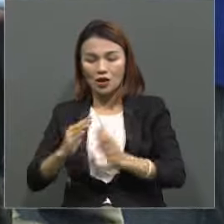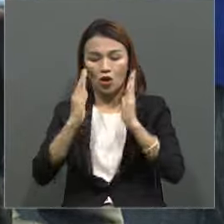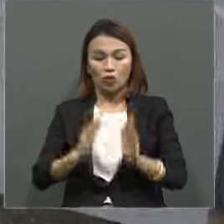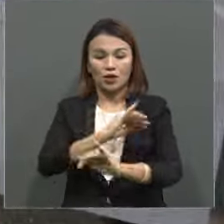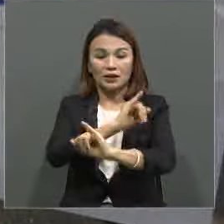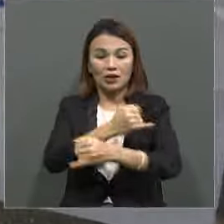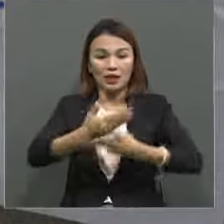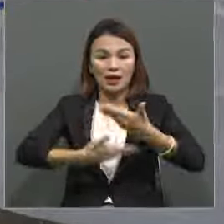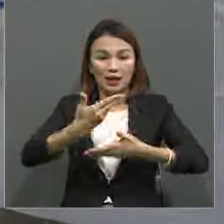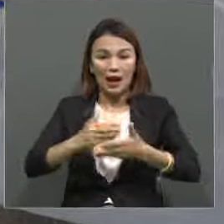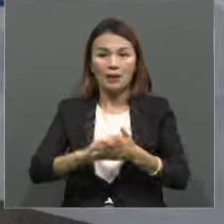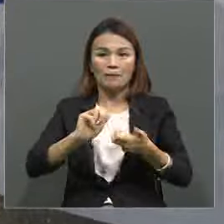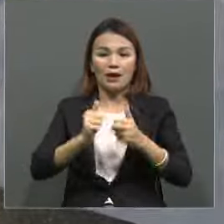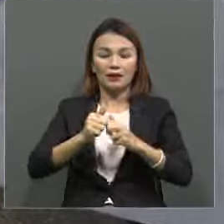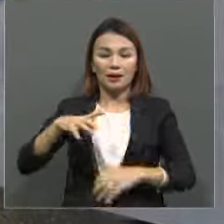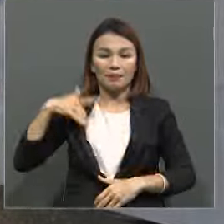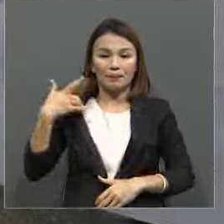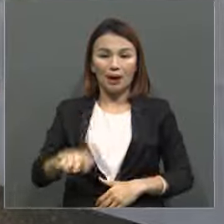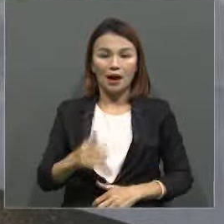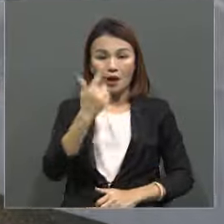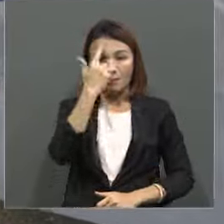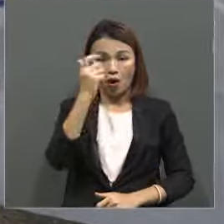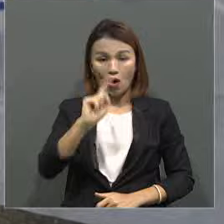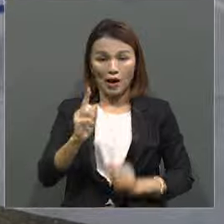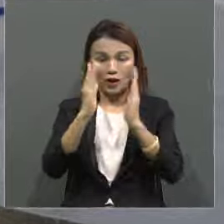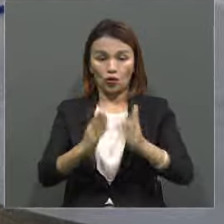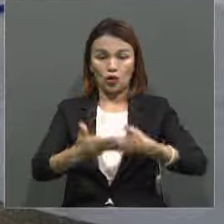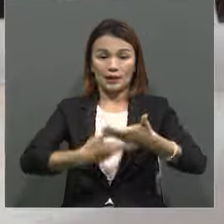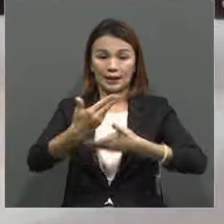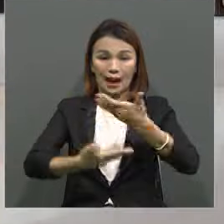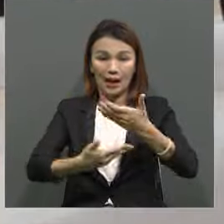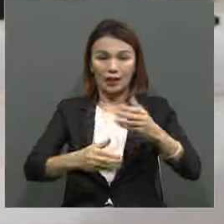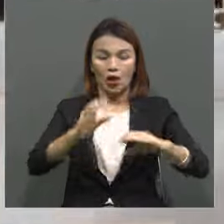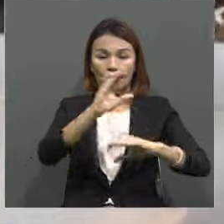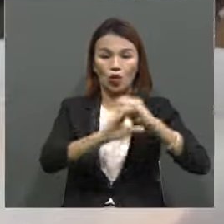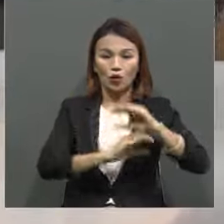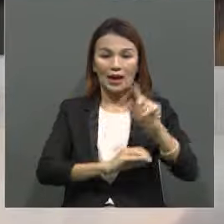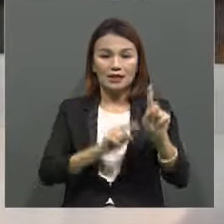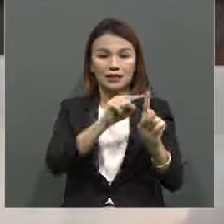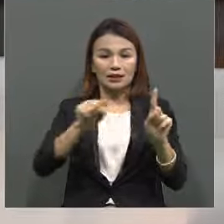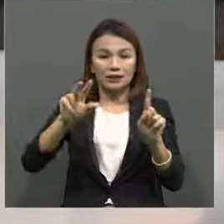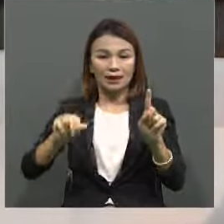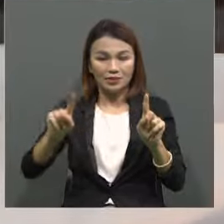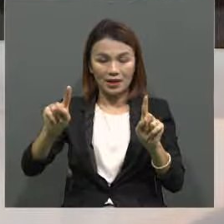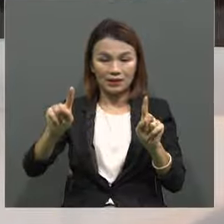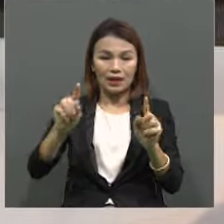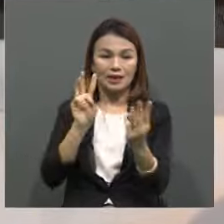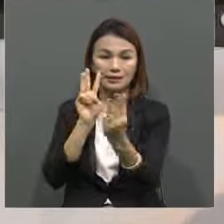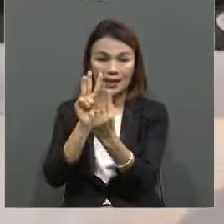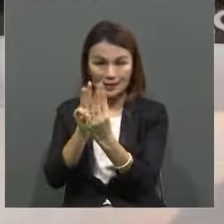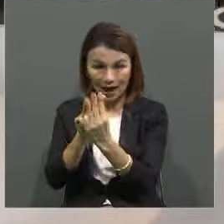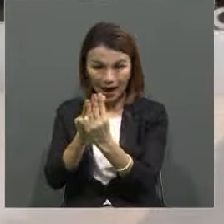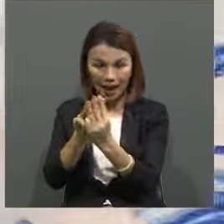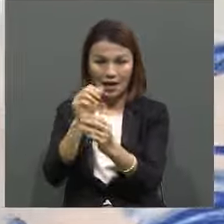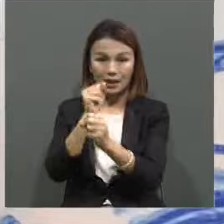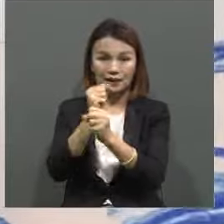ร้อนประการแรกเลยเขาบอกว่าให้ผู้ค้าในแผงค้าโครงการที่1ถึง31จัดทำสัญญาให้เช่าแผงค้าภาย